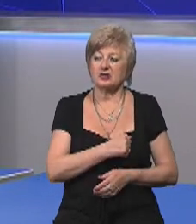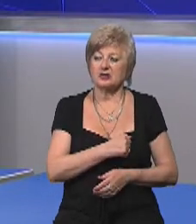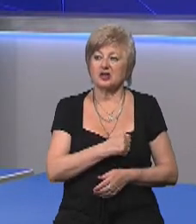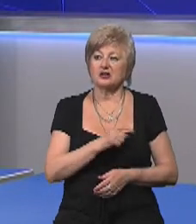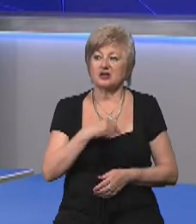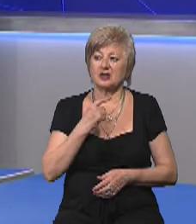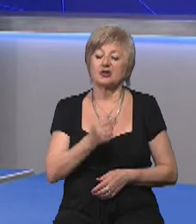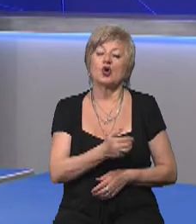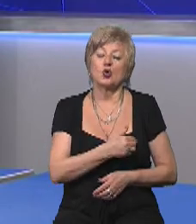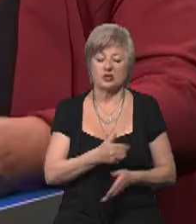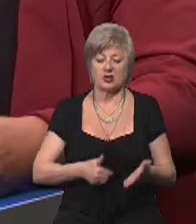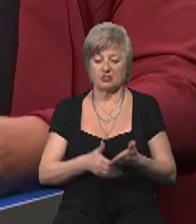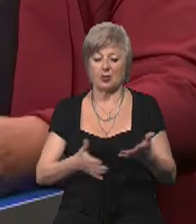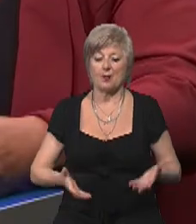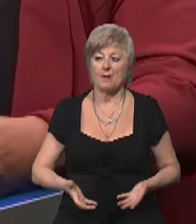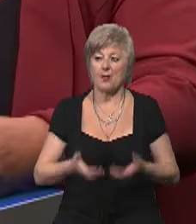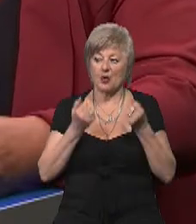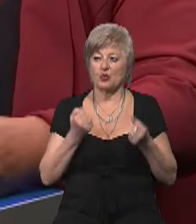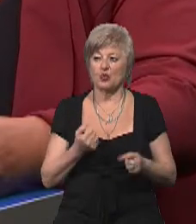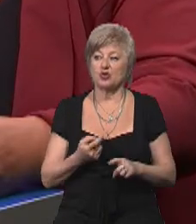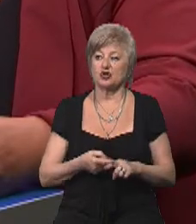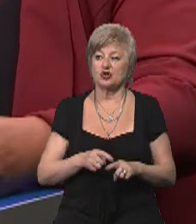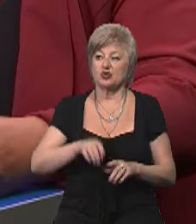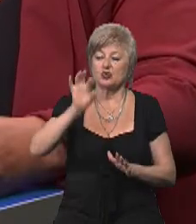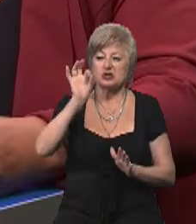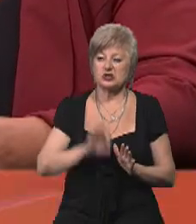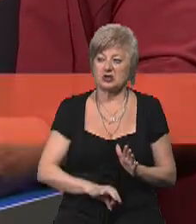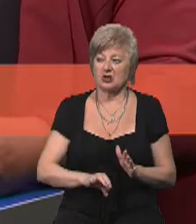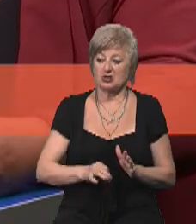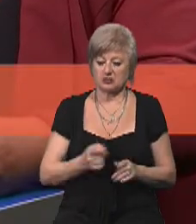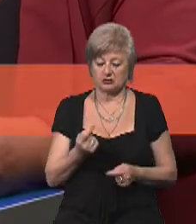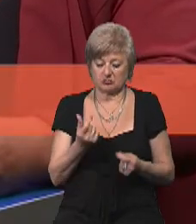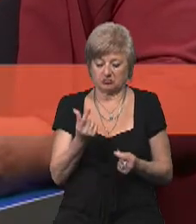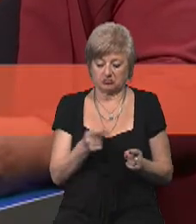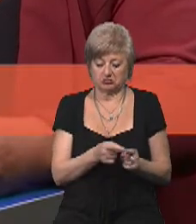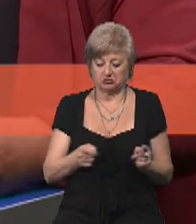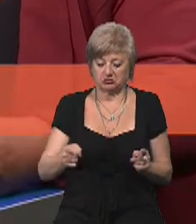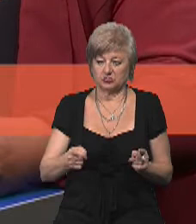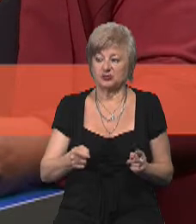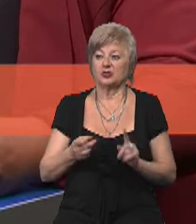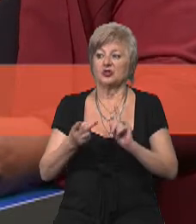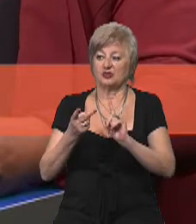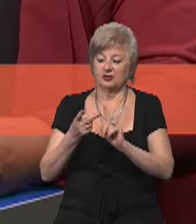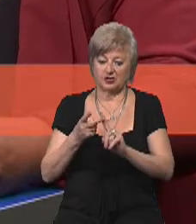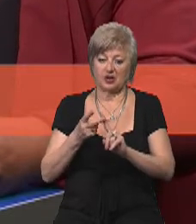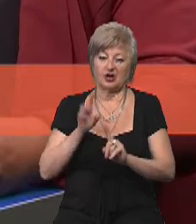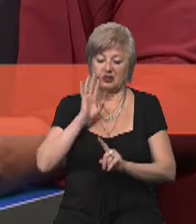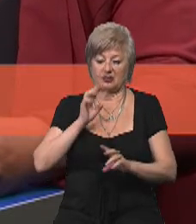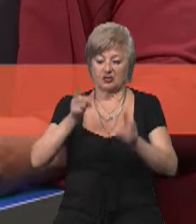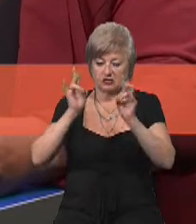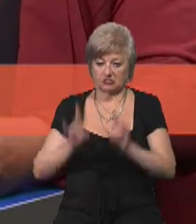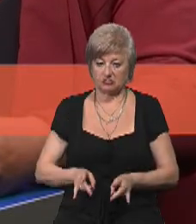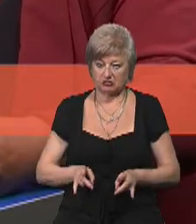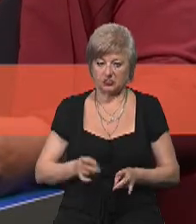сильно хотелось спасти, помочь. И тут сразу же, буквально прошло короткое время, сразу же вторая вот девочка, да, тоже